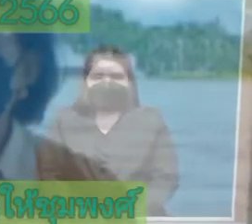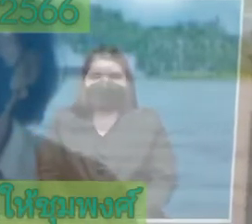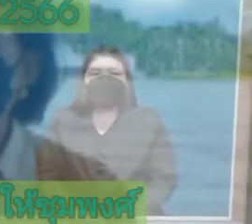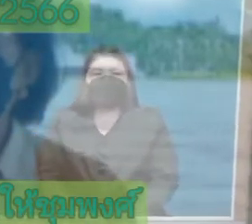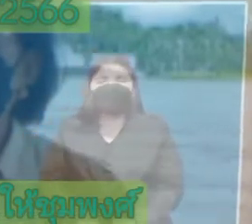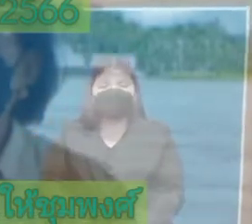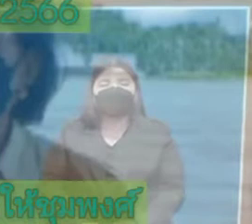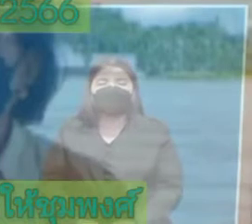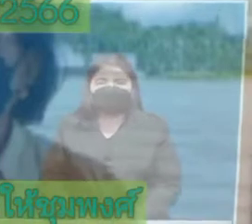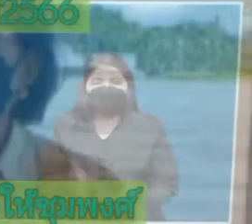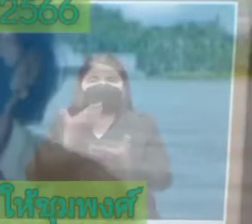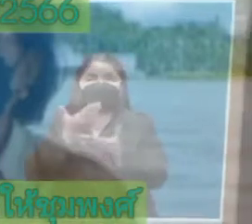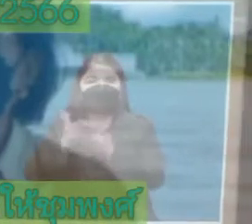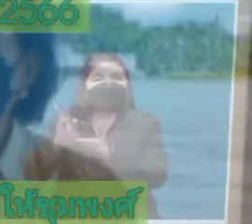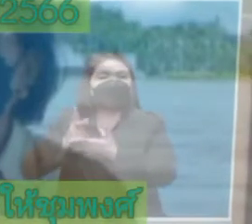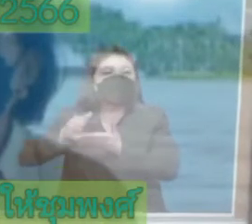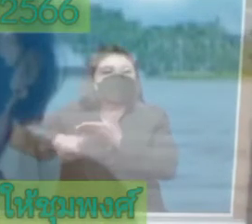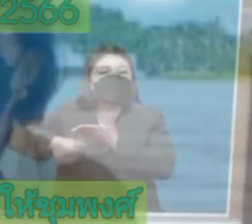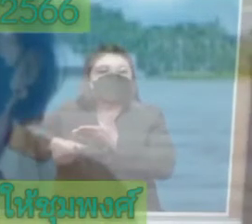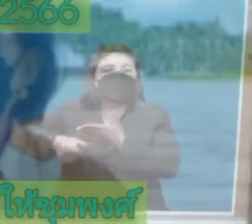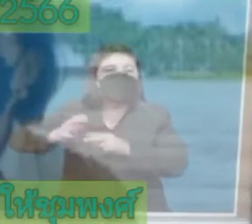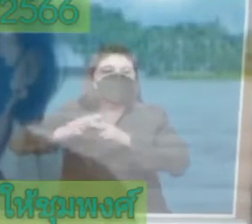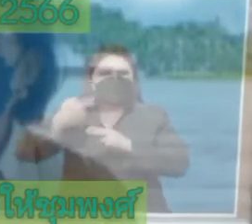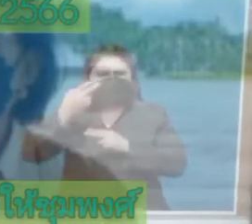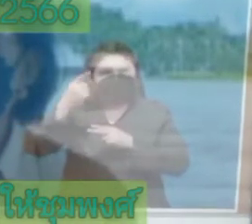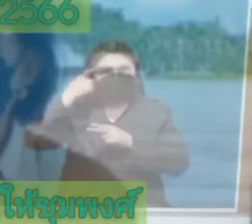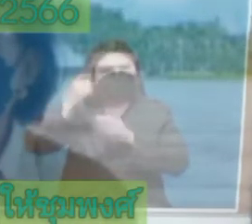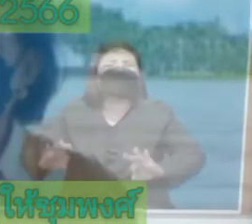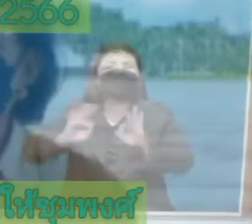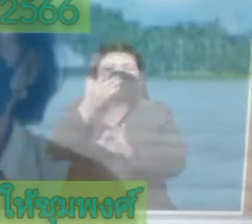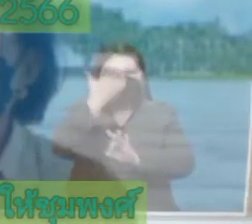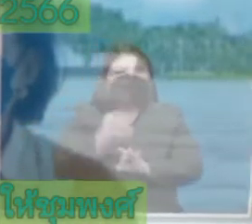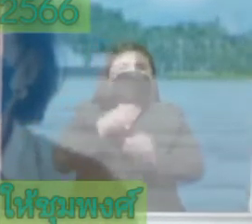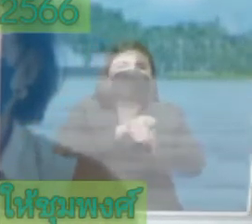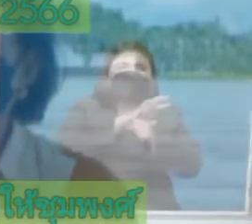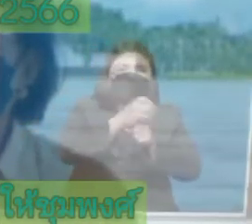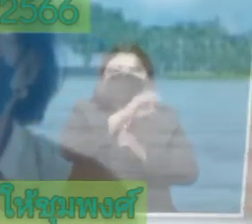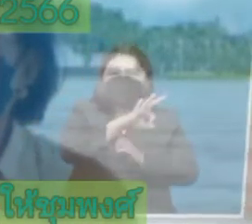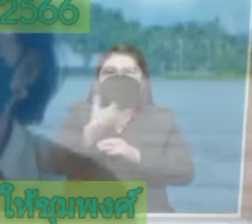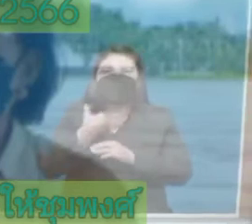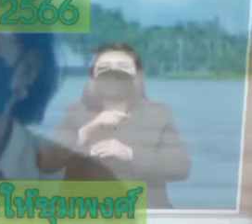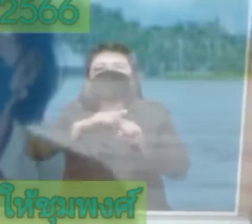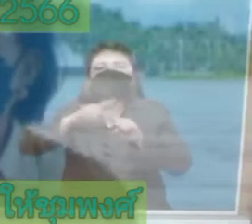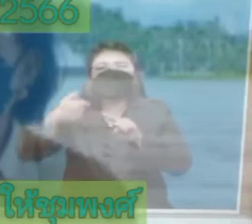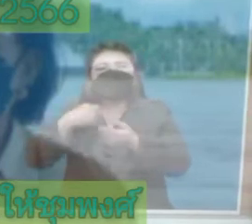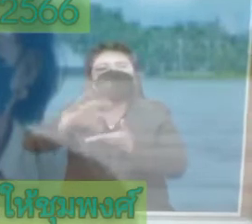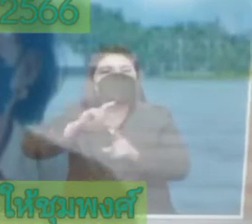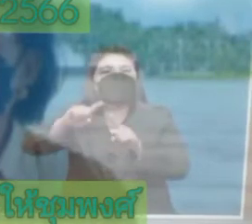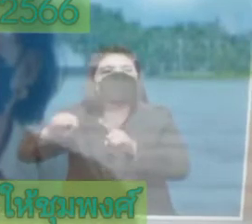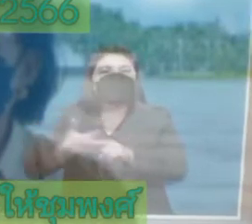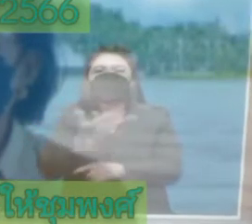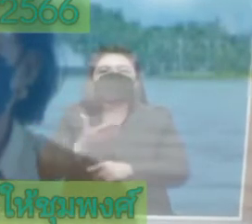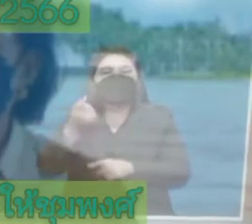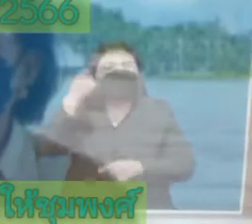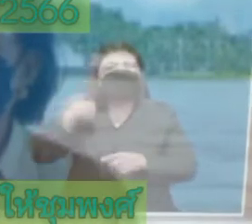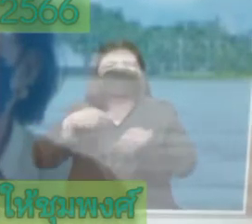ในเรื่องของการปรับยอดนี่สาระที่ว่ามันก็จำเป็นเพราะท่านก็เห็นแล้วมีอะไรเกิดขึ้นบ้างไม่ว่าจะโควิด 19ไม่ว่าจะในเรื่องการลงทุนอะไรต่างก็ตามท่านก็จะให้